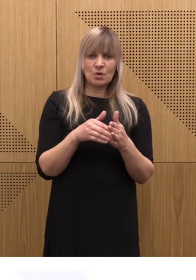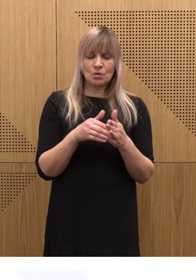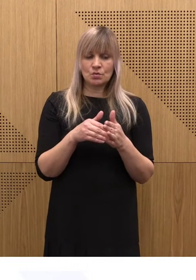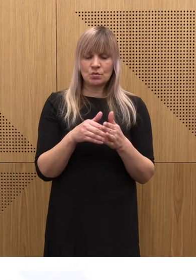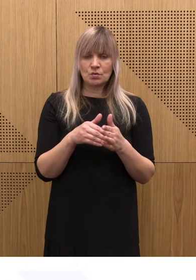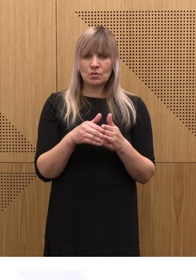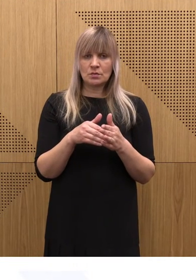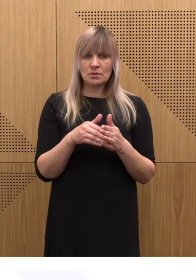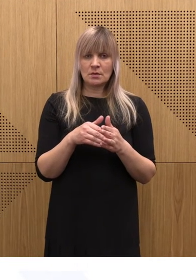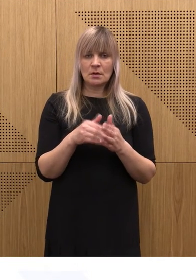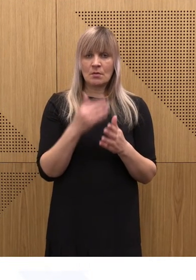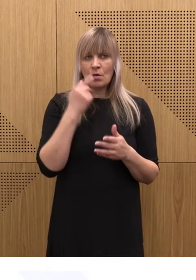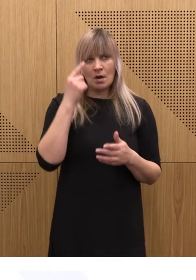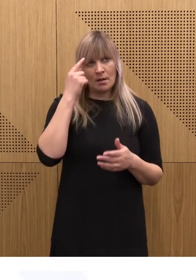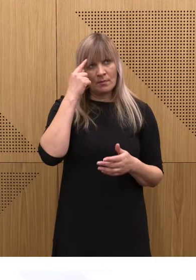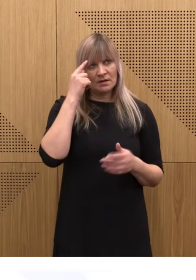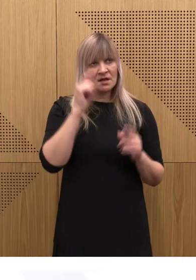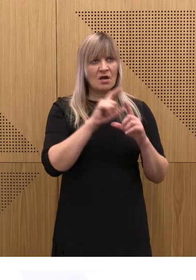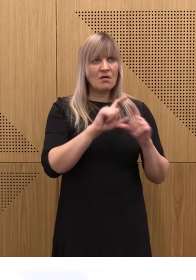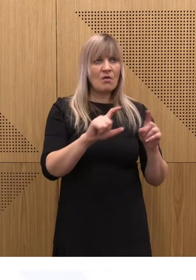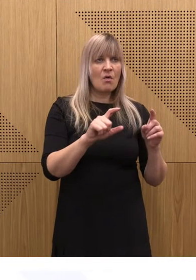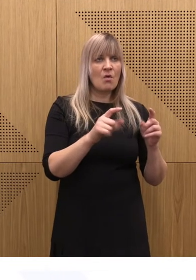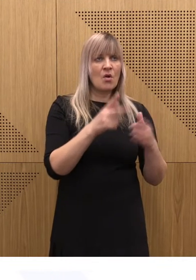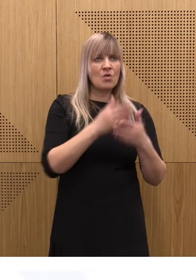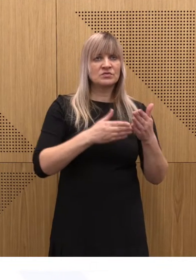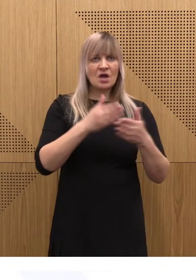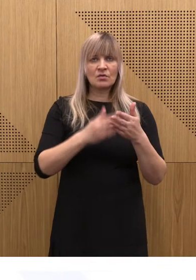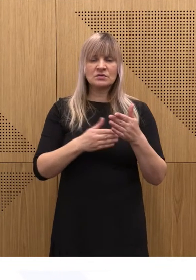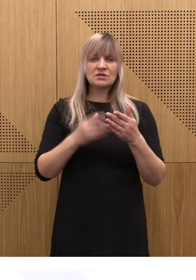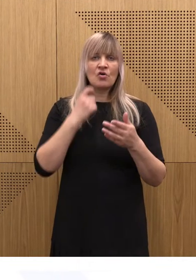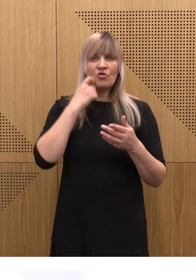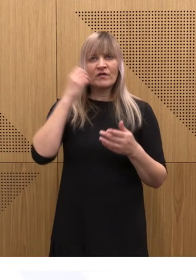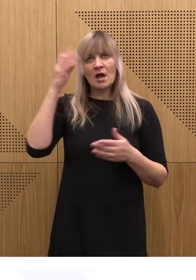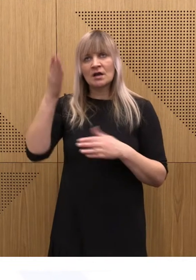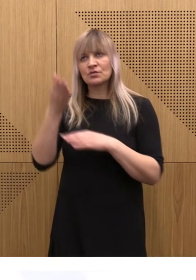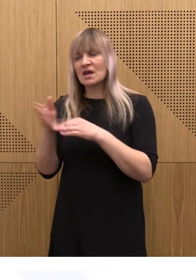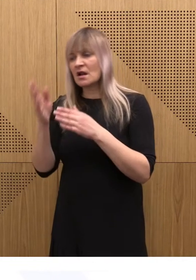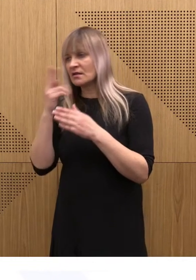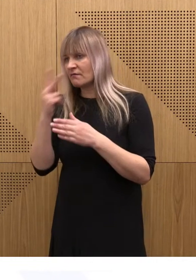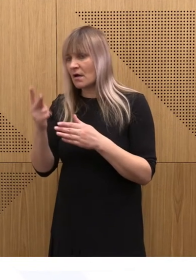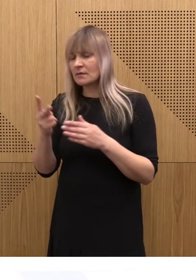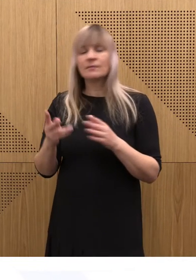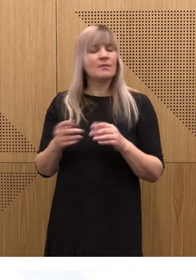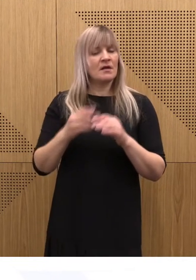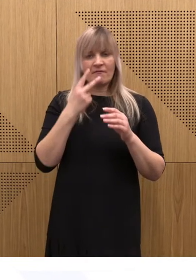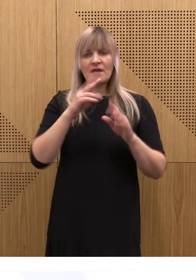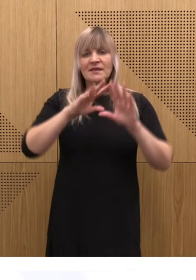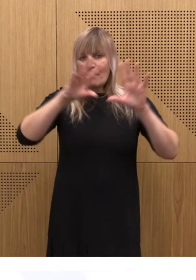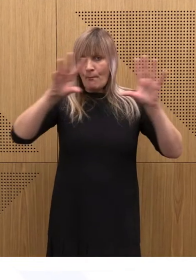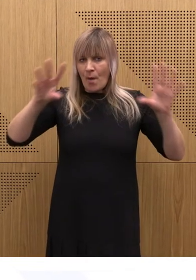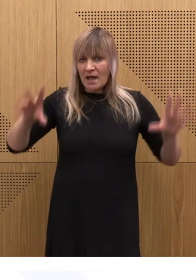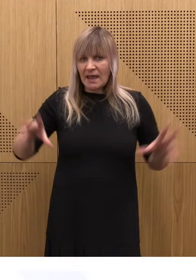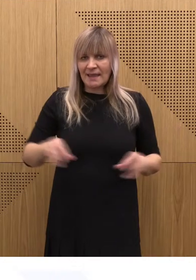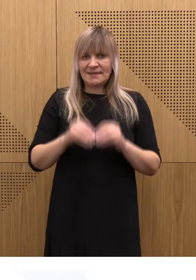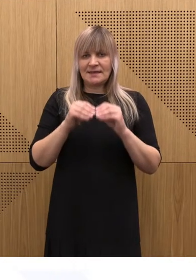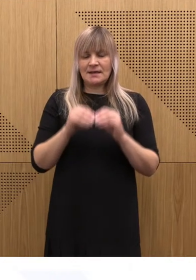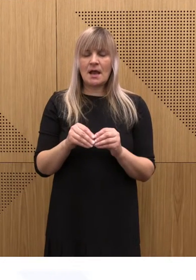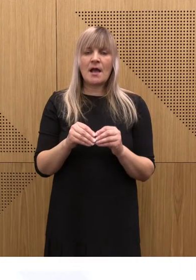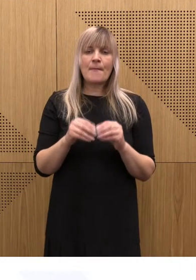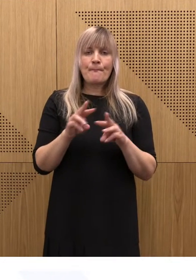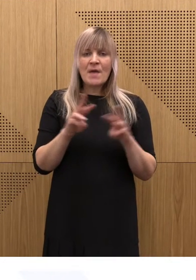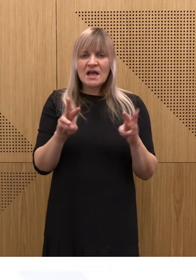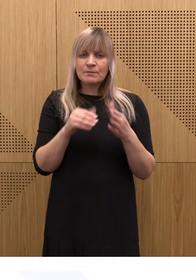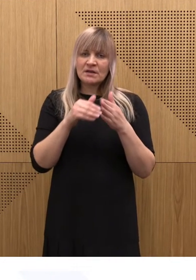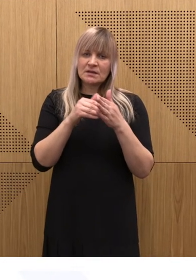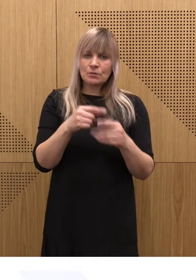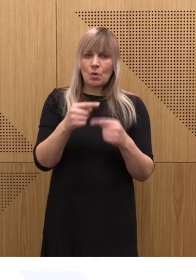mõtet hakata koole veel killustama mitmeks erinevaks jupiks, täiendavalt veel huviharidust eraldi vaatame seda paketina ja kõige nende meetmete toimimise puhul